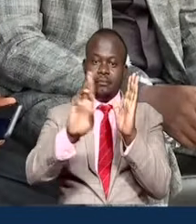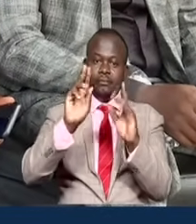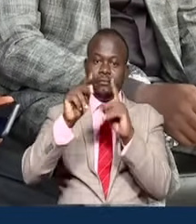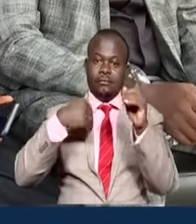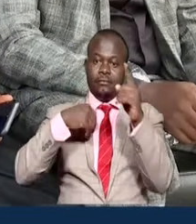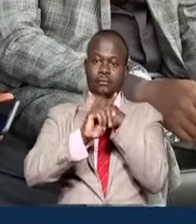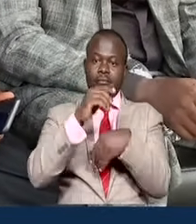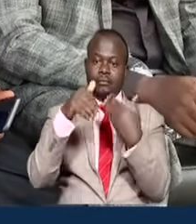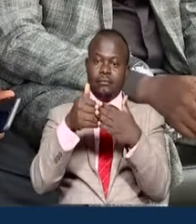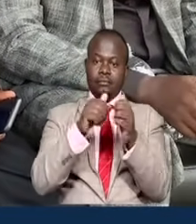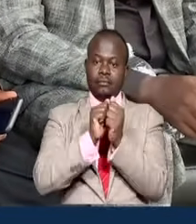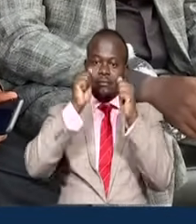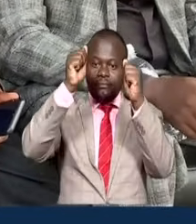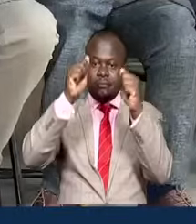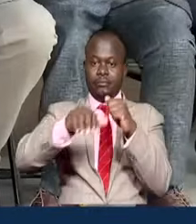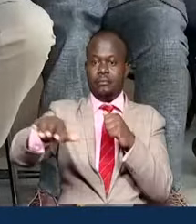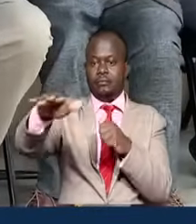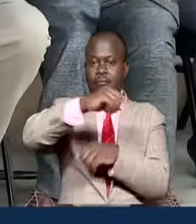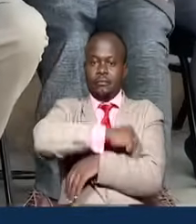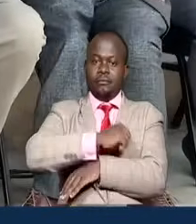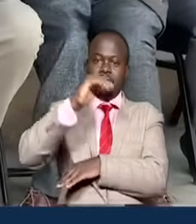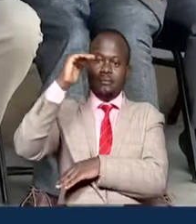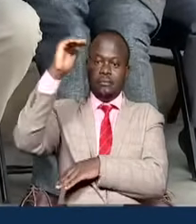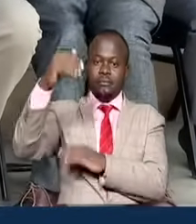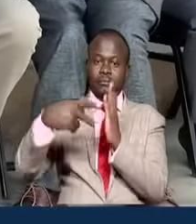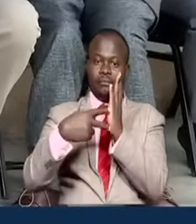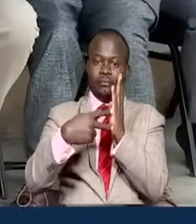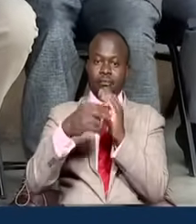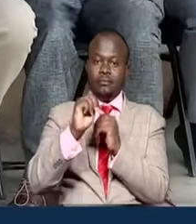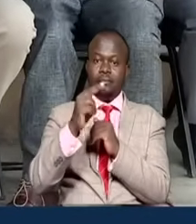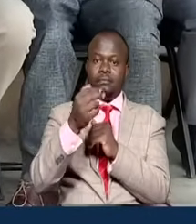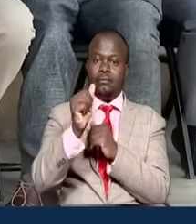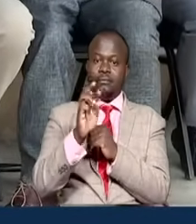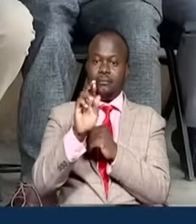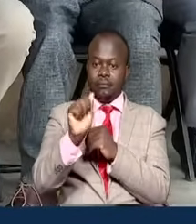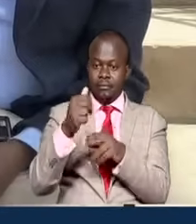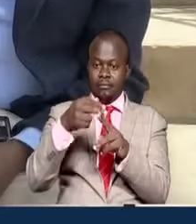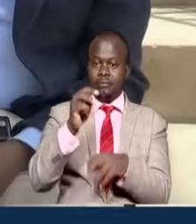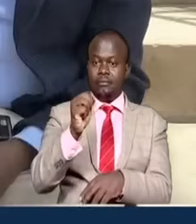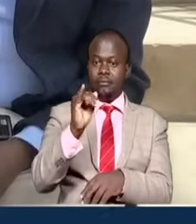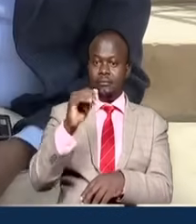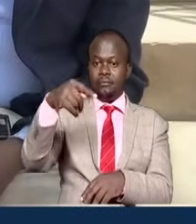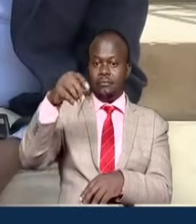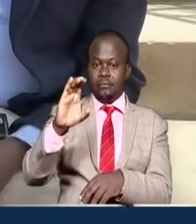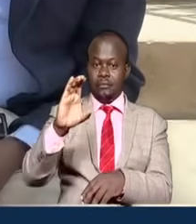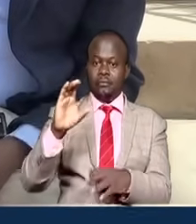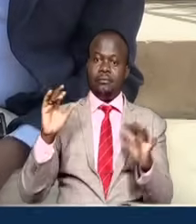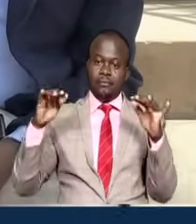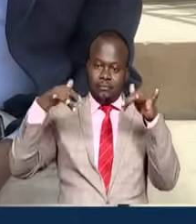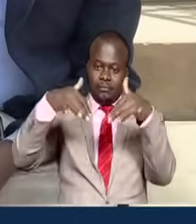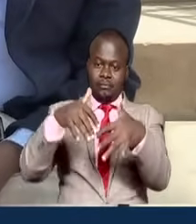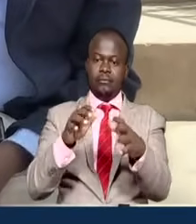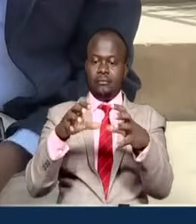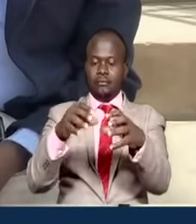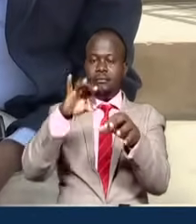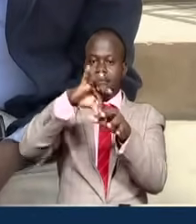bafite ubumuga, biyamamarije muri stade y'ishuri rikuru ry'imyuga n'ubumenyingiro rya Muhabura rizwi nka MIPC, ahakoraniye abagize inteko